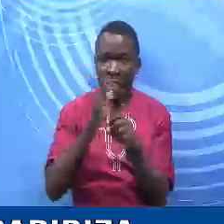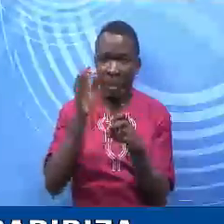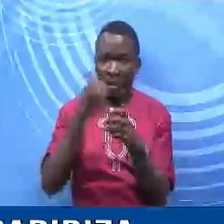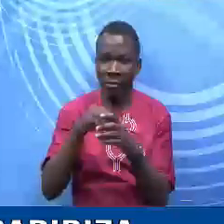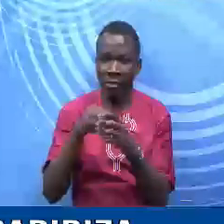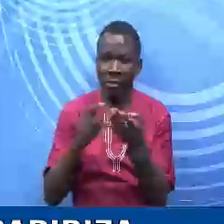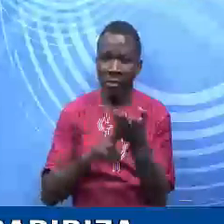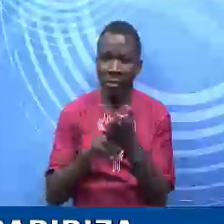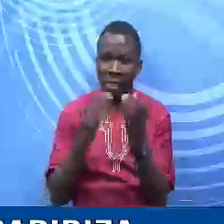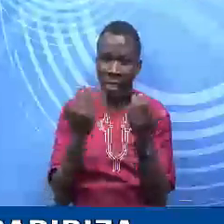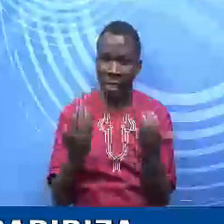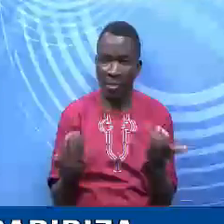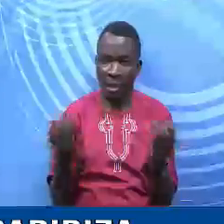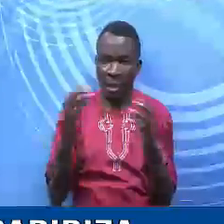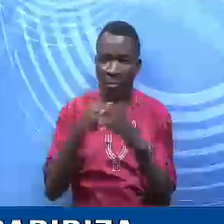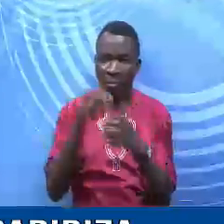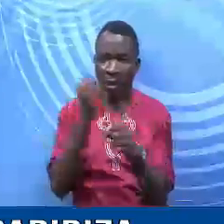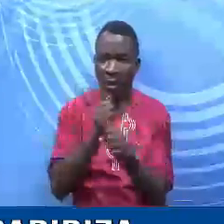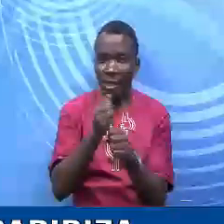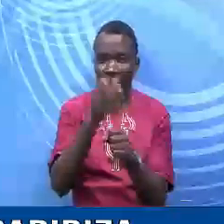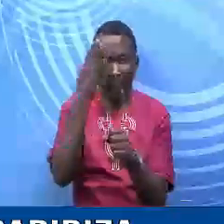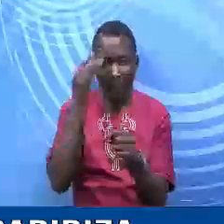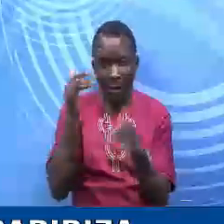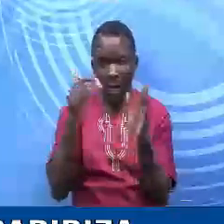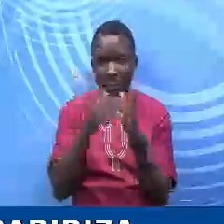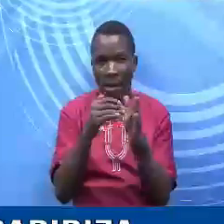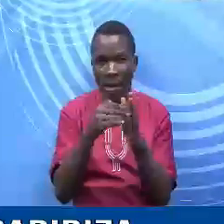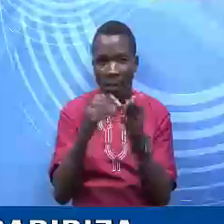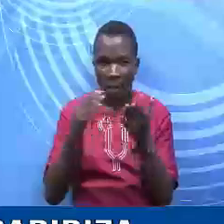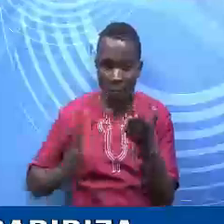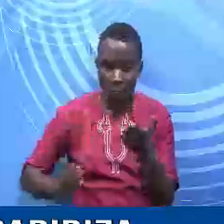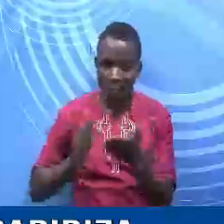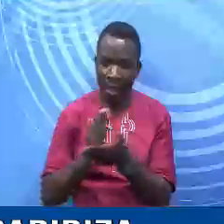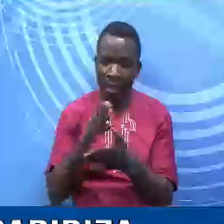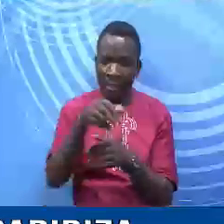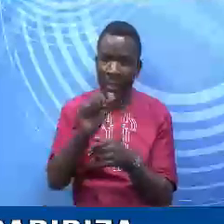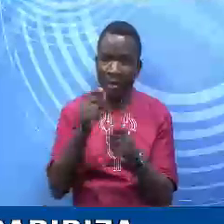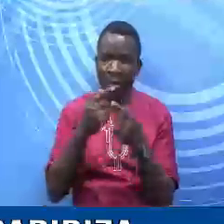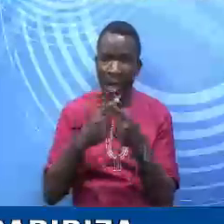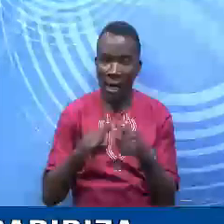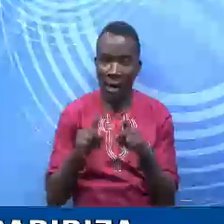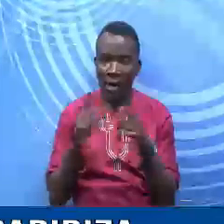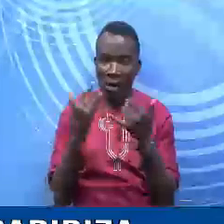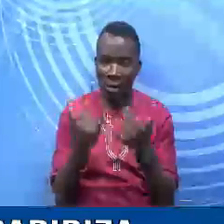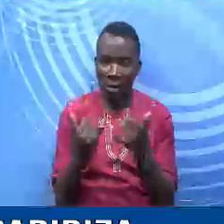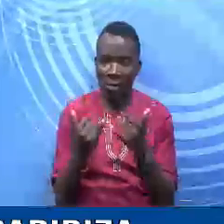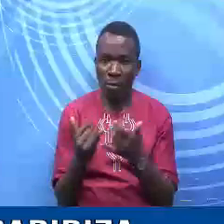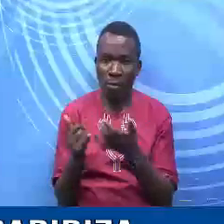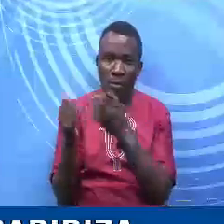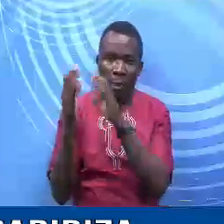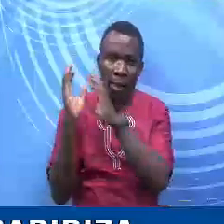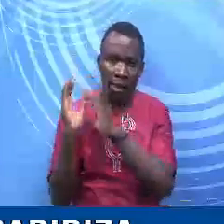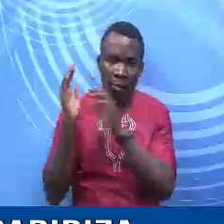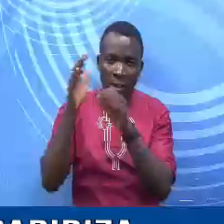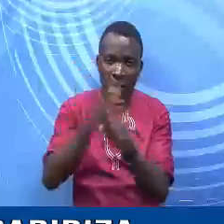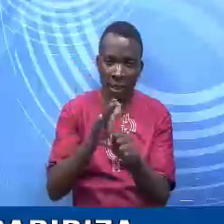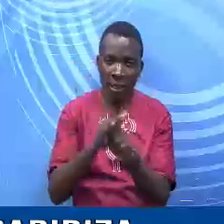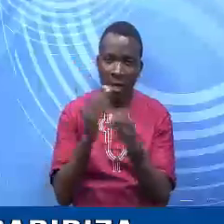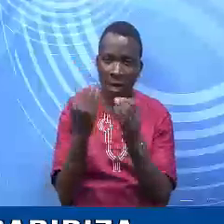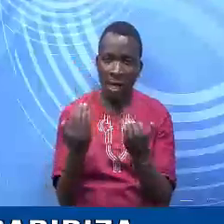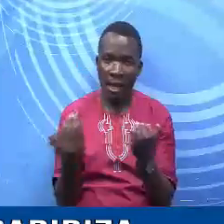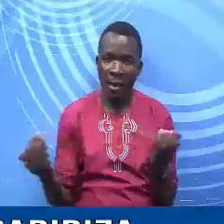abana muri aka kazi kuko haba habangamiwe uburenganzira bwabo. Gusa ubona ko muri iyi minsi gusaba hitwajwe abana rimwe mu ntwaro